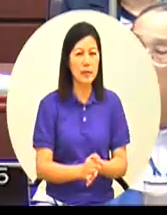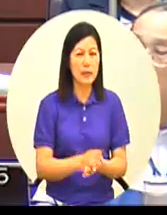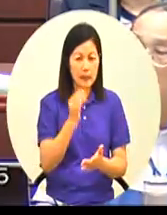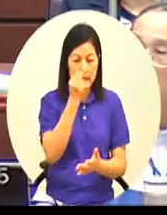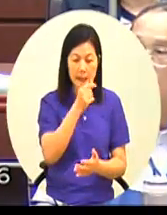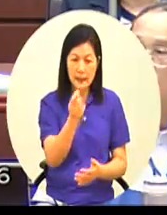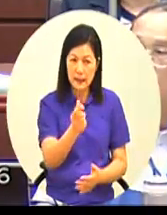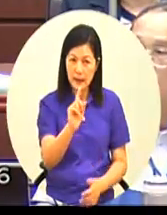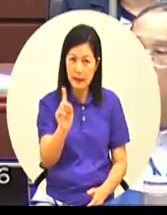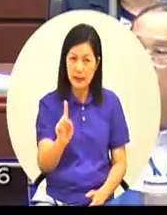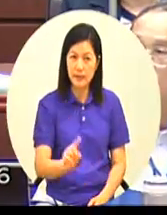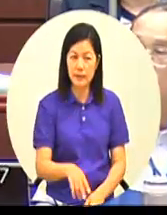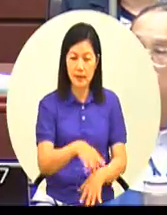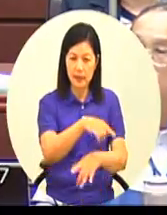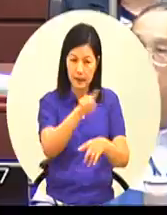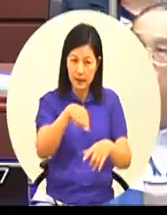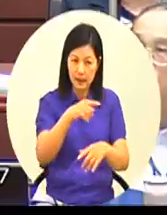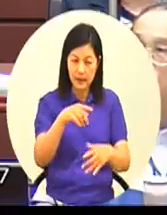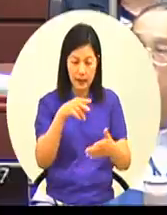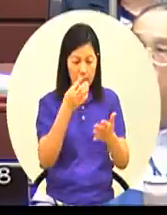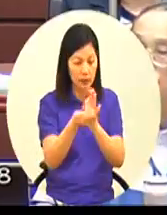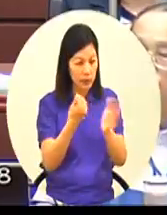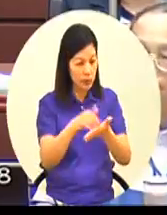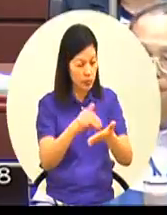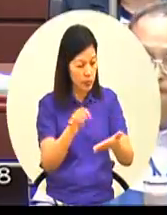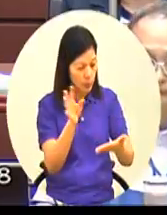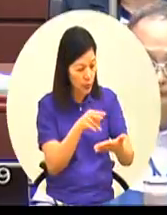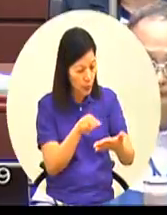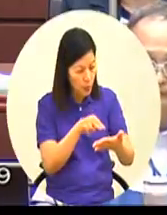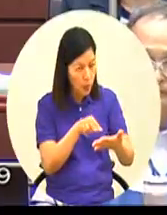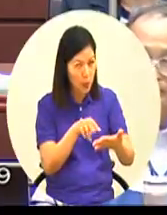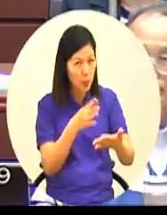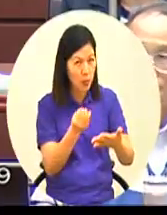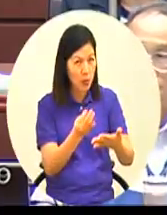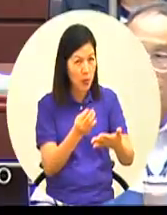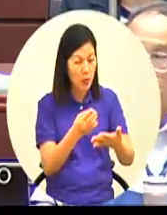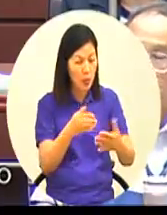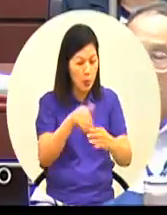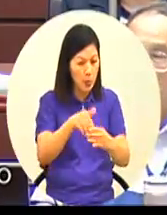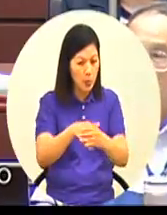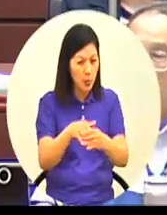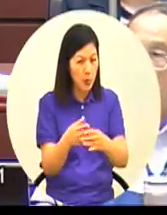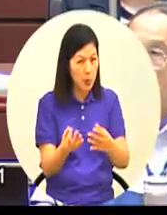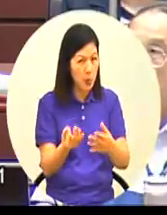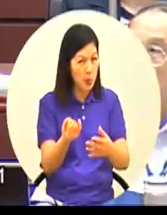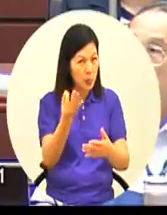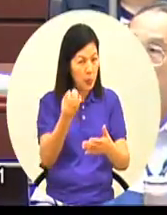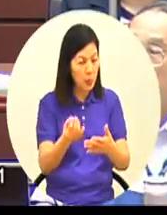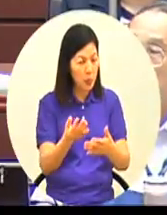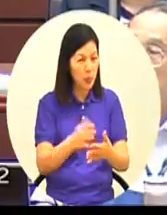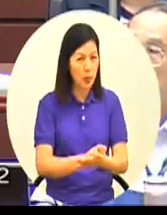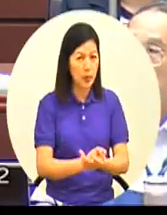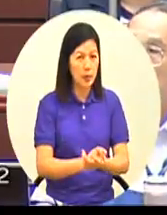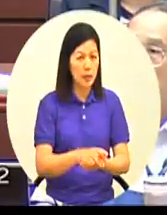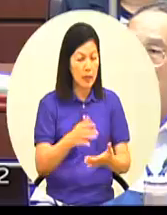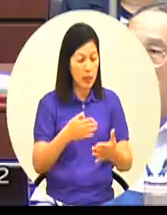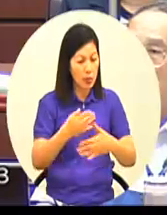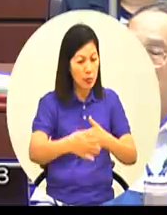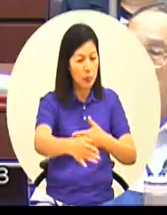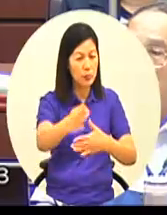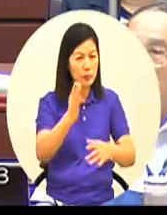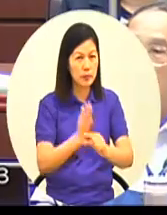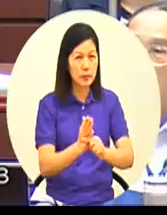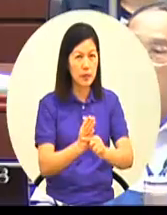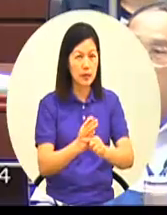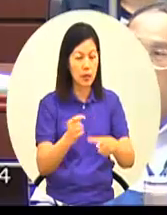们大家在看预算有多少啊，或者是投票率多高，其实那恐怕不是重点，而是在过程里面的